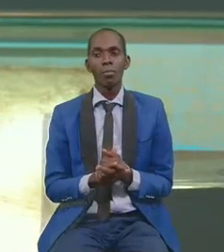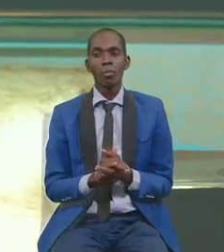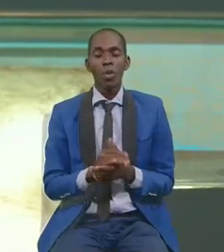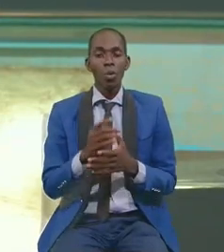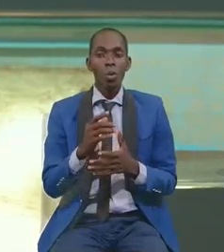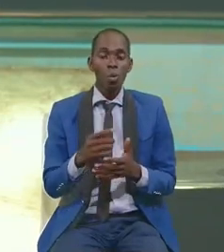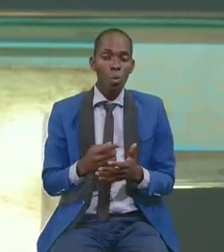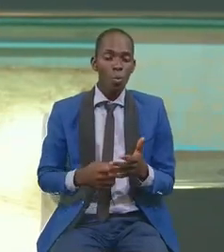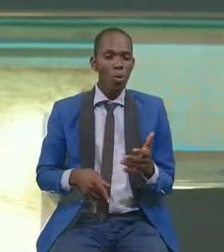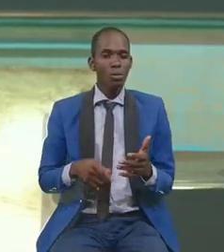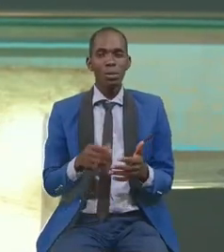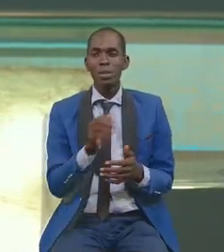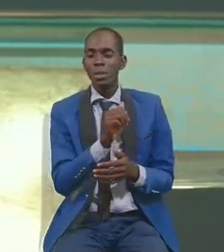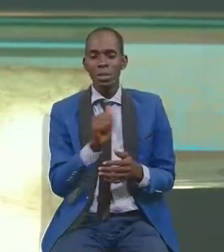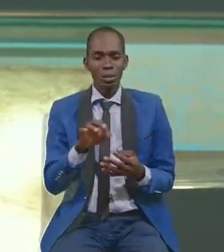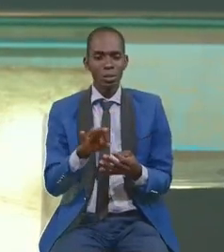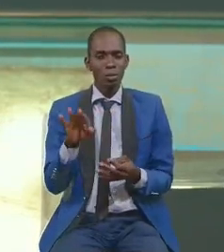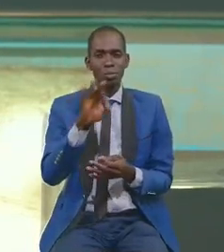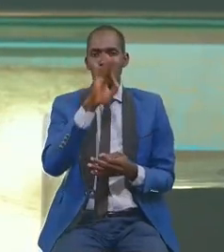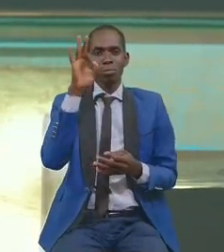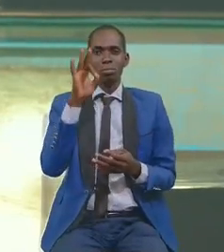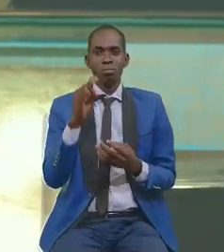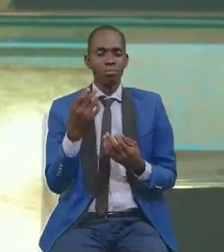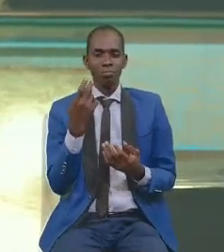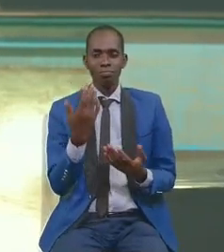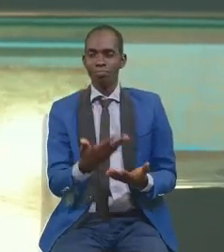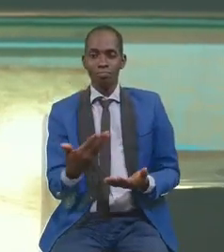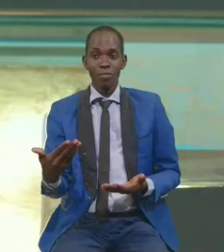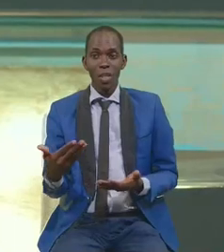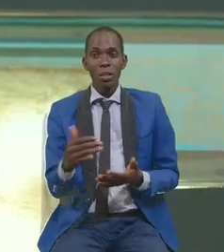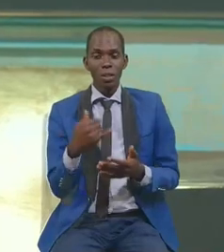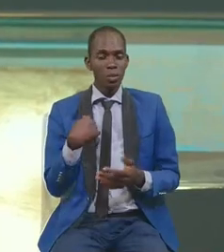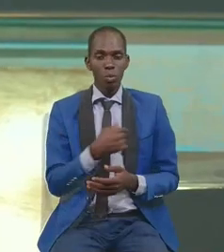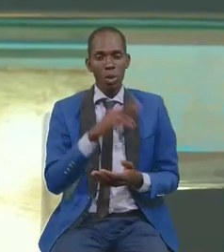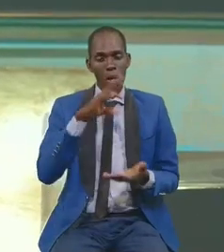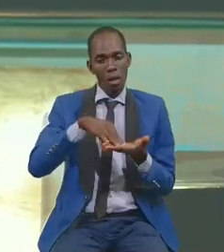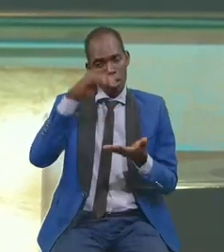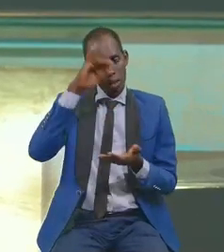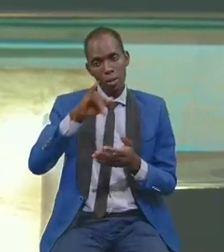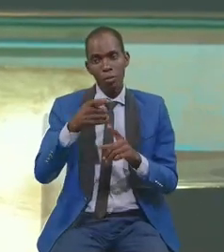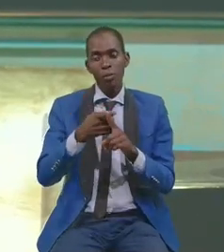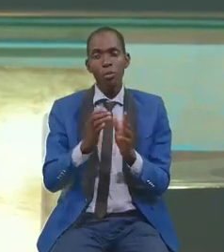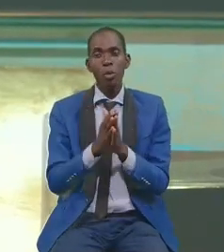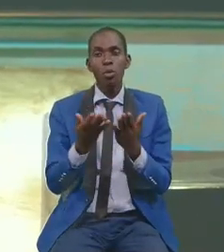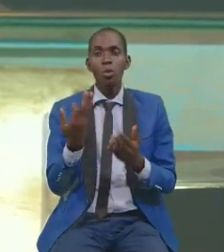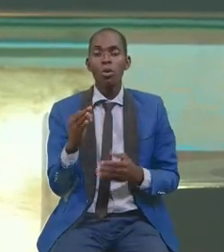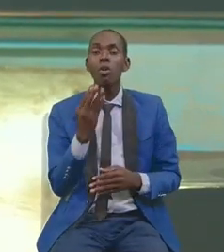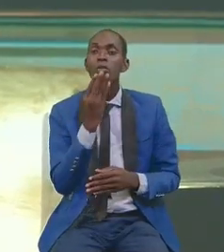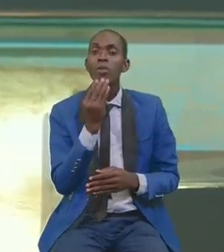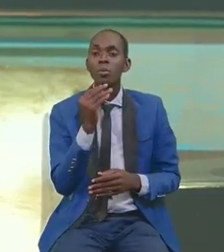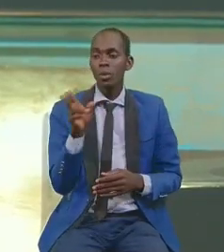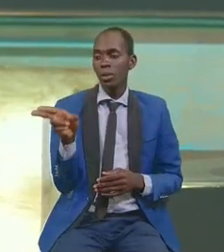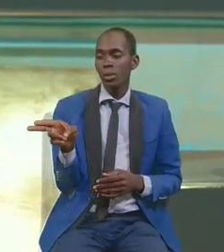Alors, quelle est la coïncidence spirituelle? Et que nous, comme nous voyons Hébreux chapitre 10,